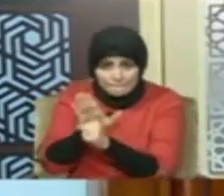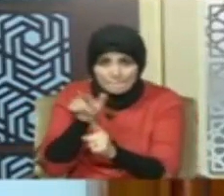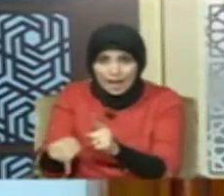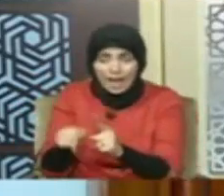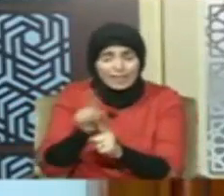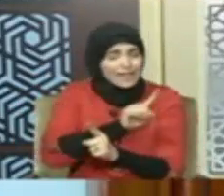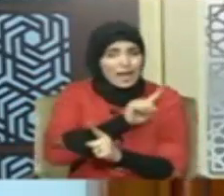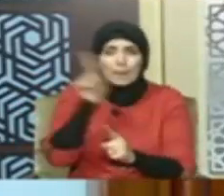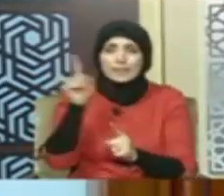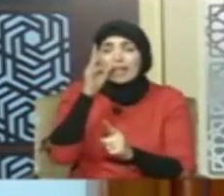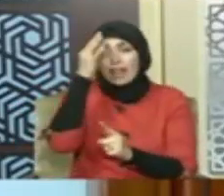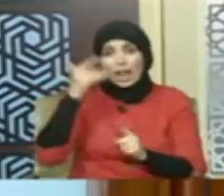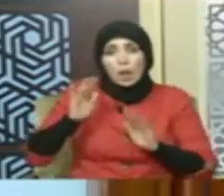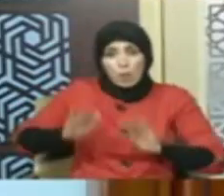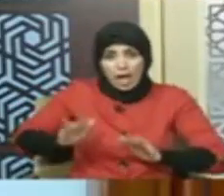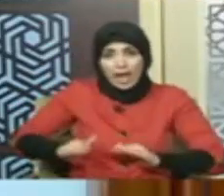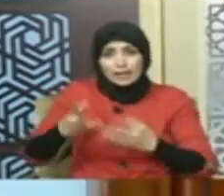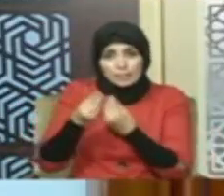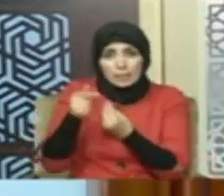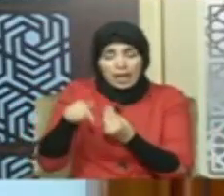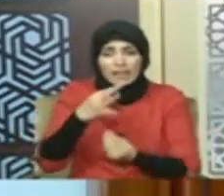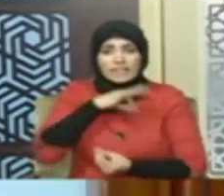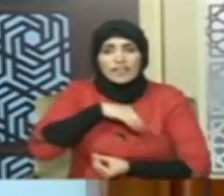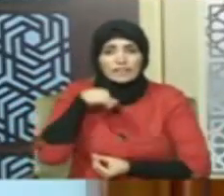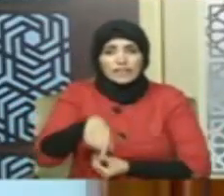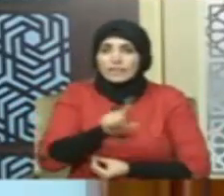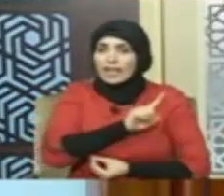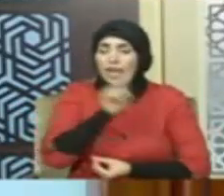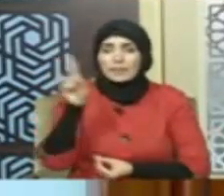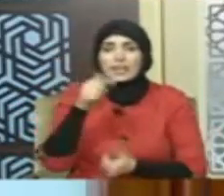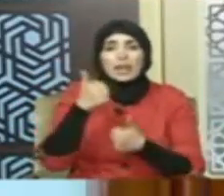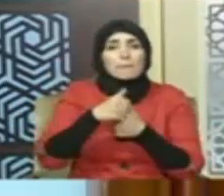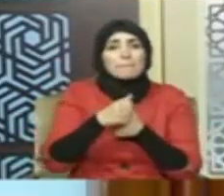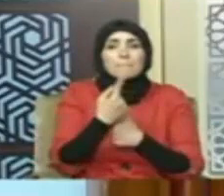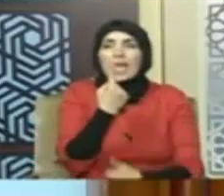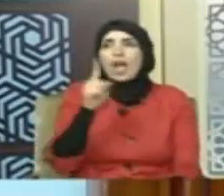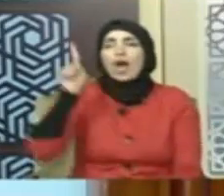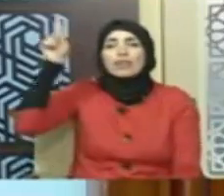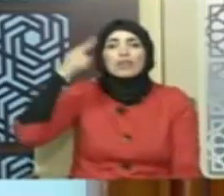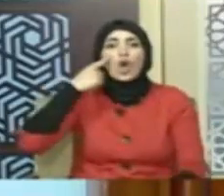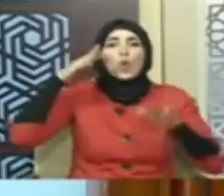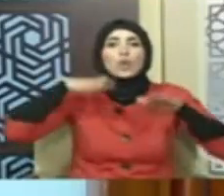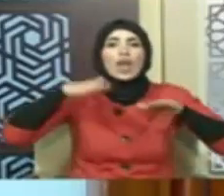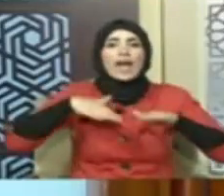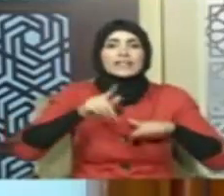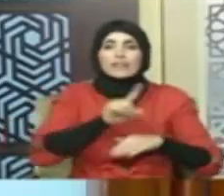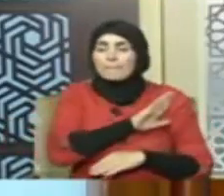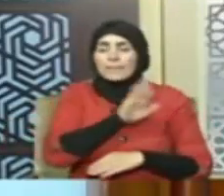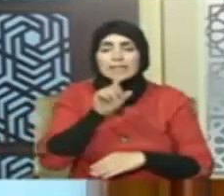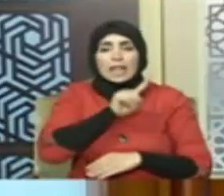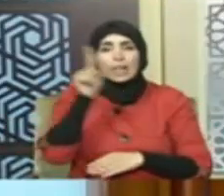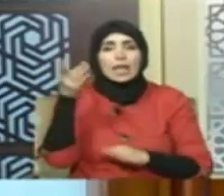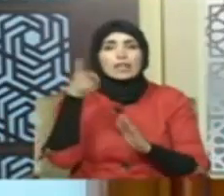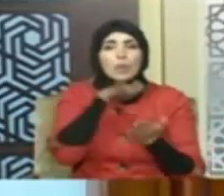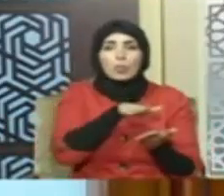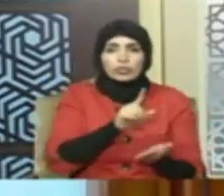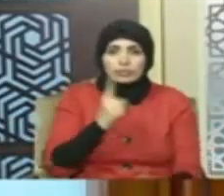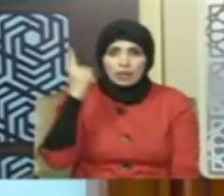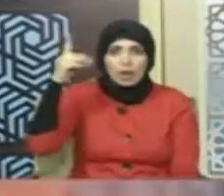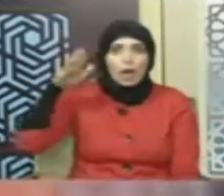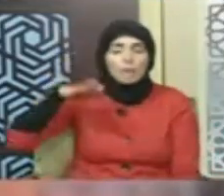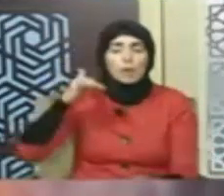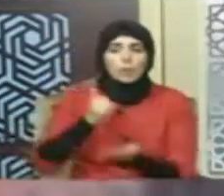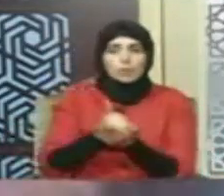ظلوا معك ما نفعوك، ولم يبق لك إلا أنا، وأنا الحي الذي لا يموت.